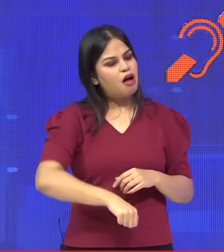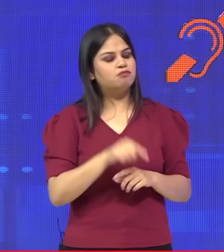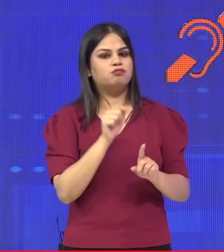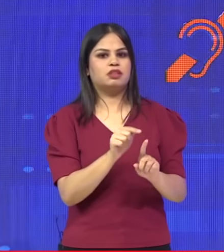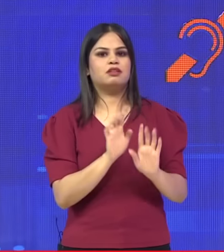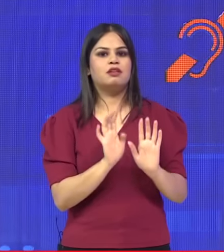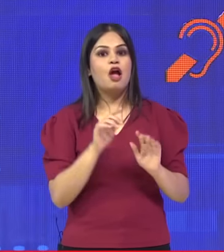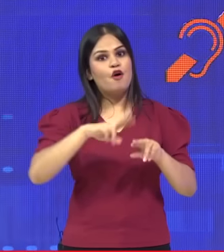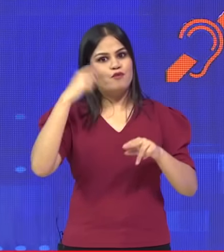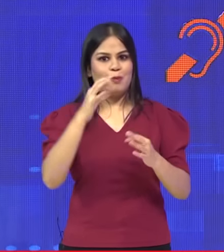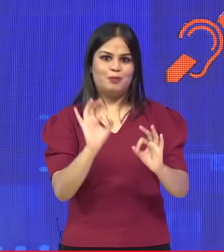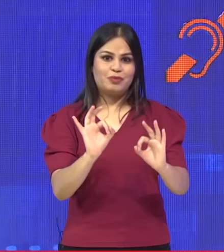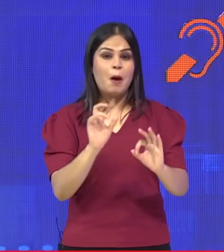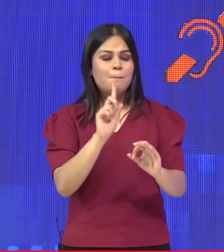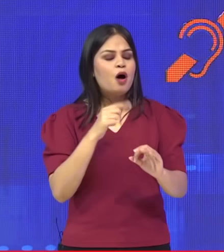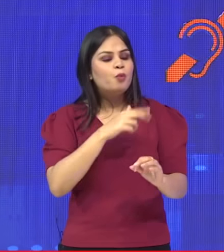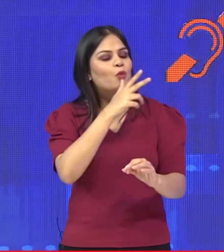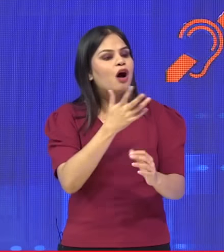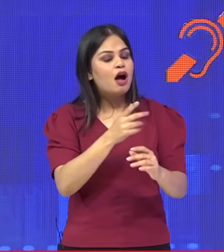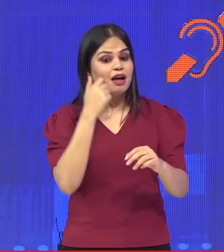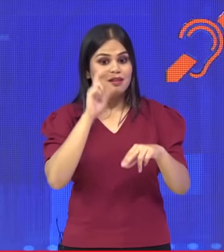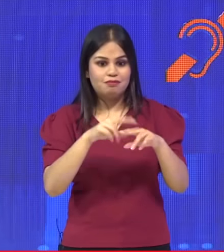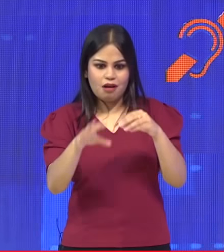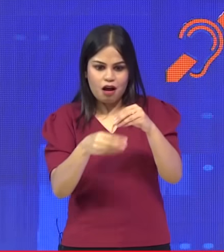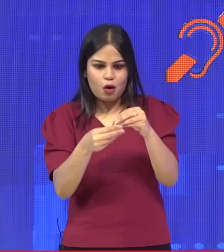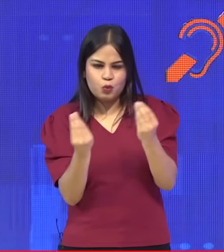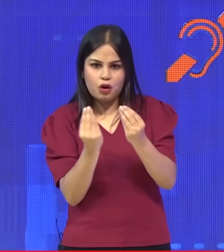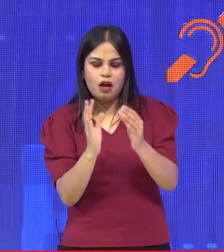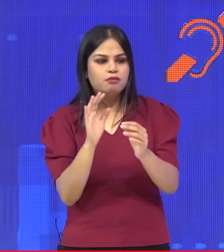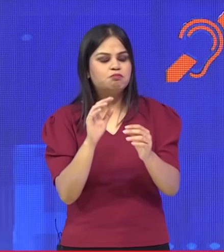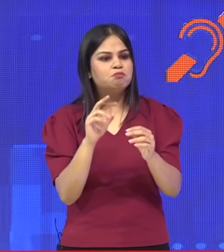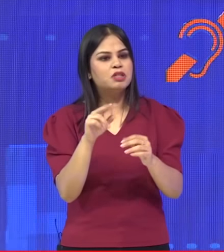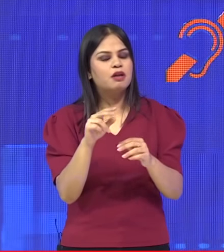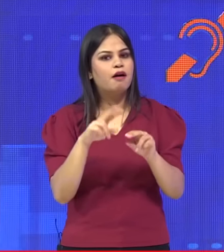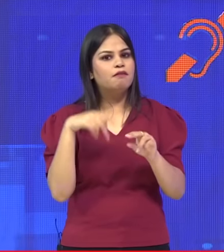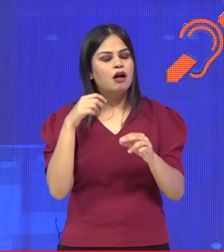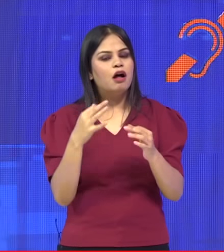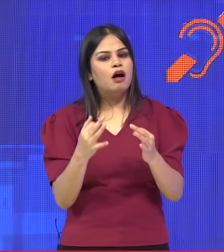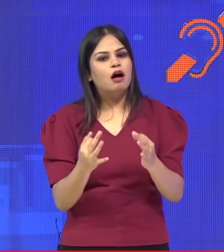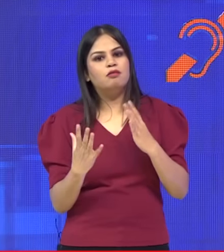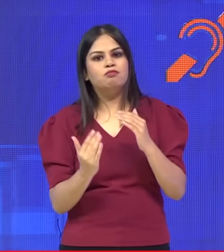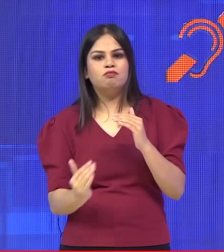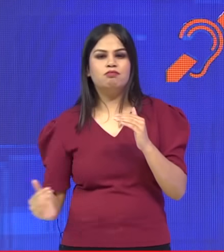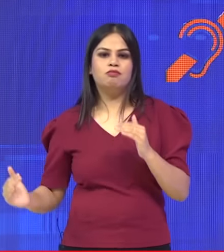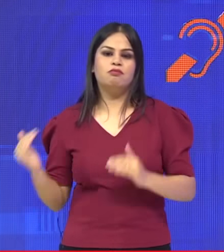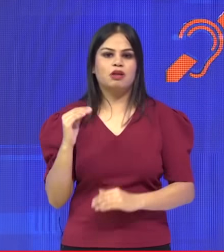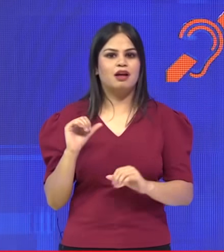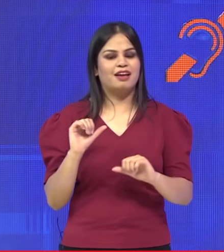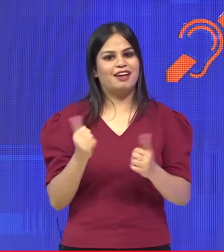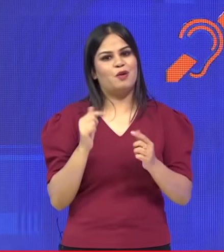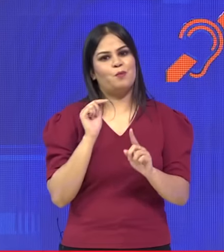ओके चीज है होती तो वो और बड़ी हिट